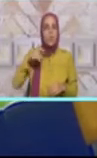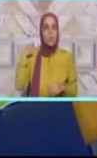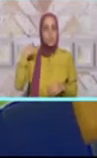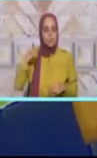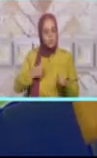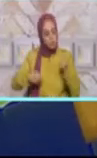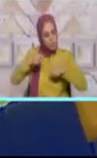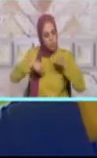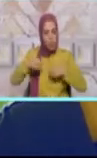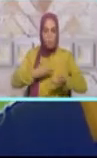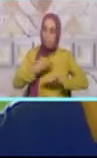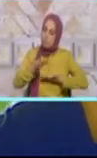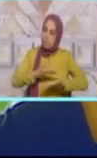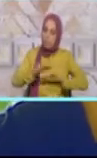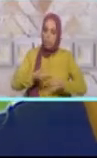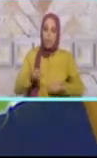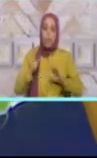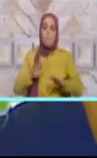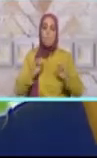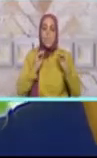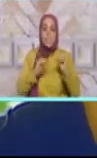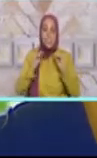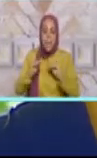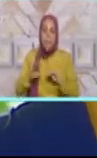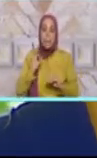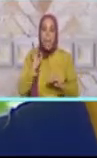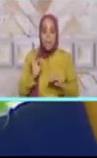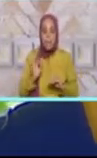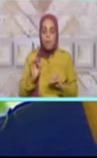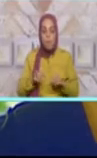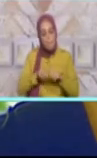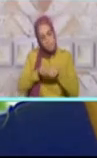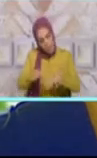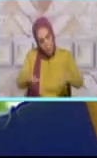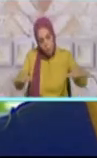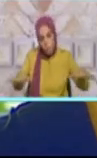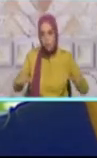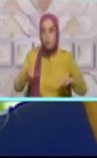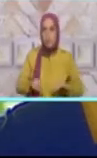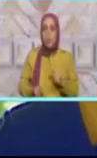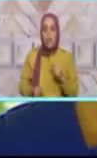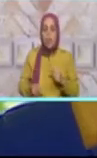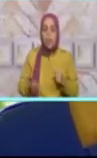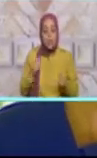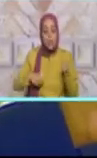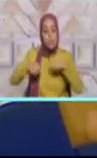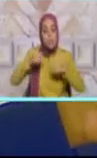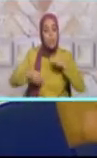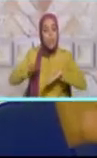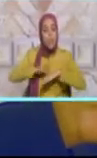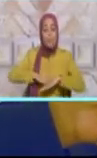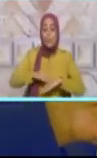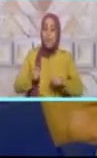الصناعة ووزير التجارة بتعليمات حتمية بتوسع البقعة الصناعية على